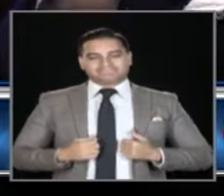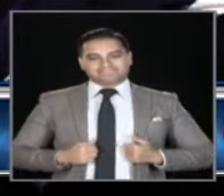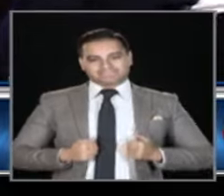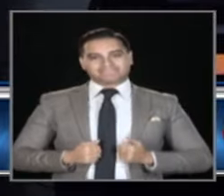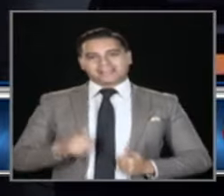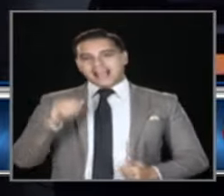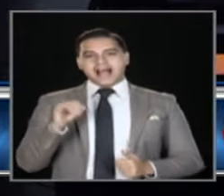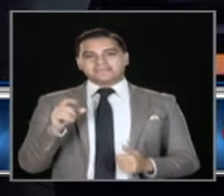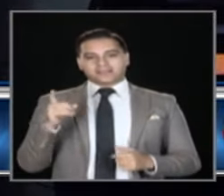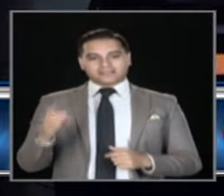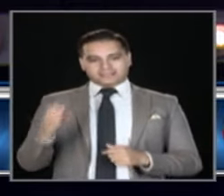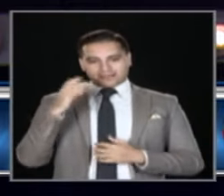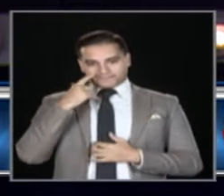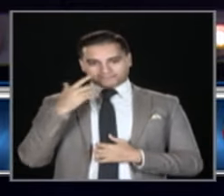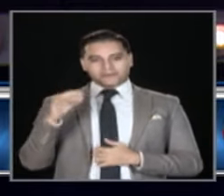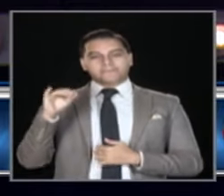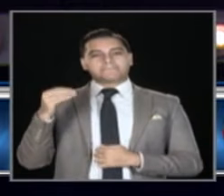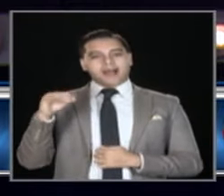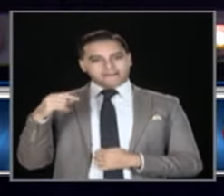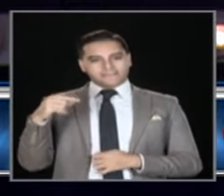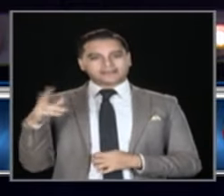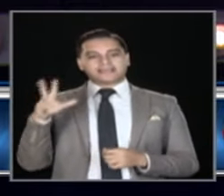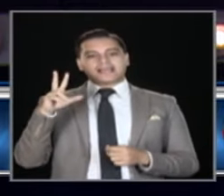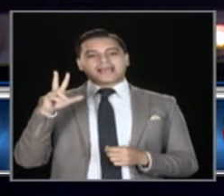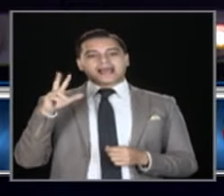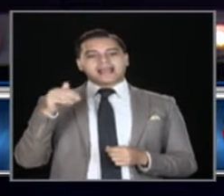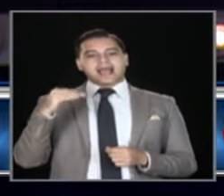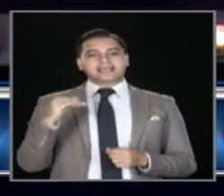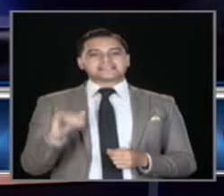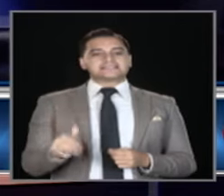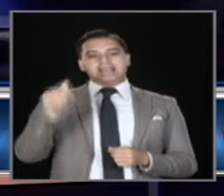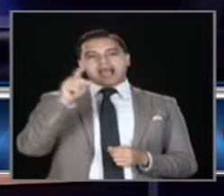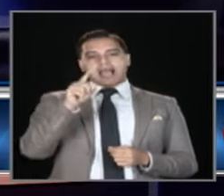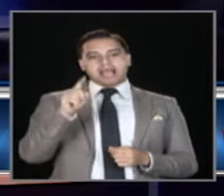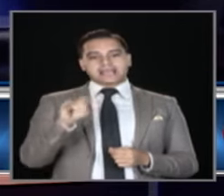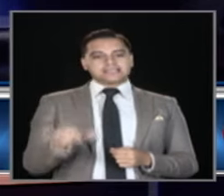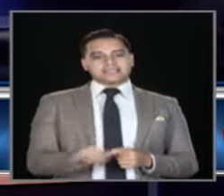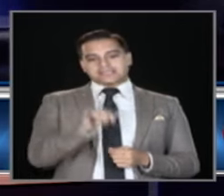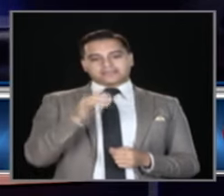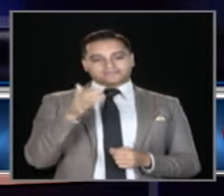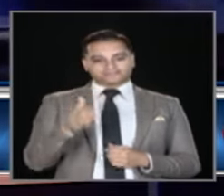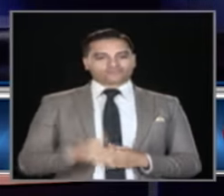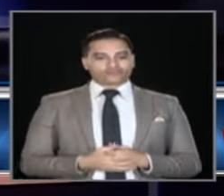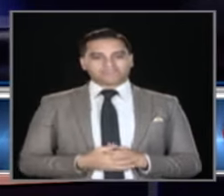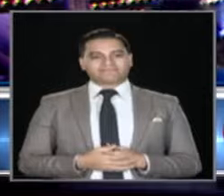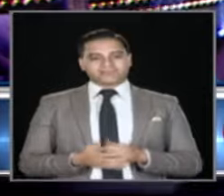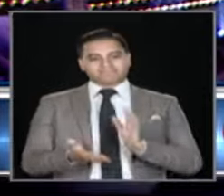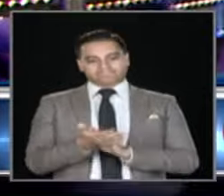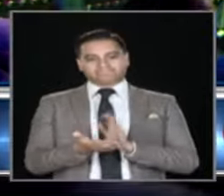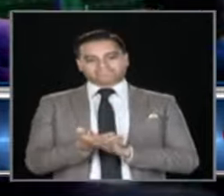أيمن إجابتك؟ محمد اليحيائي. محمد اليحيائي ب30 نقطة، برافو عليك أيمن، إجابة صحيحة.